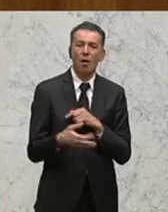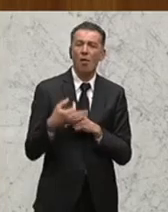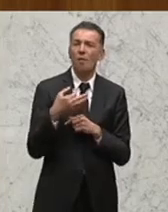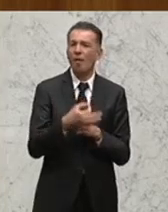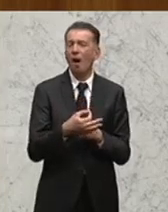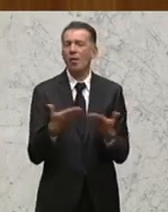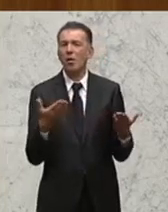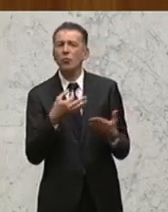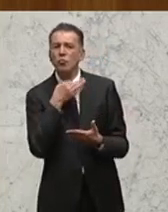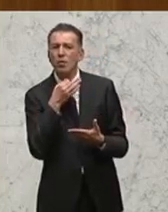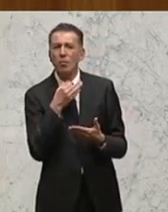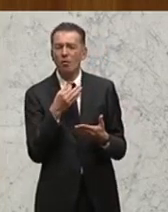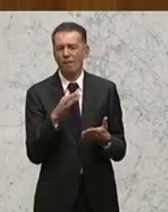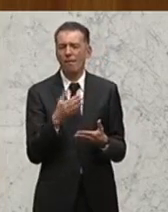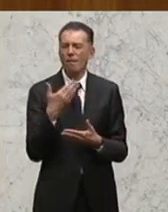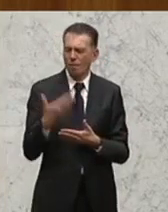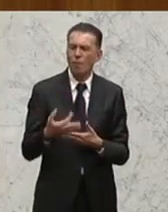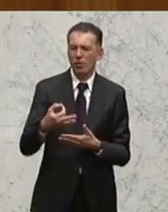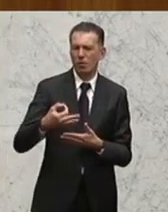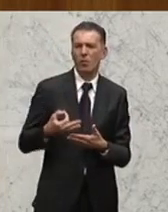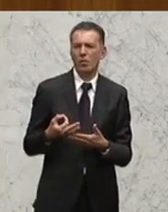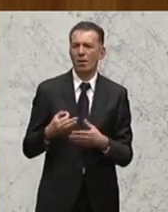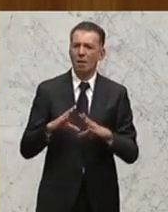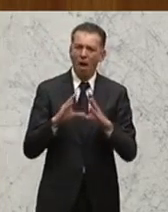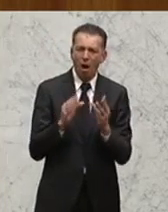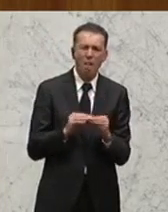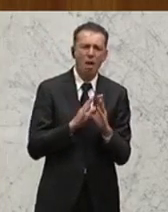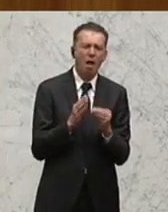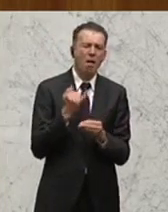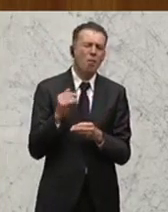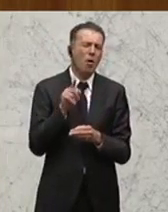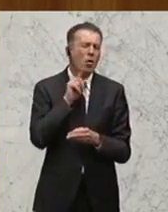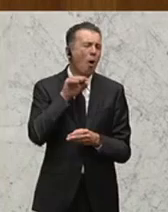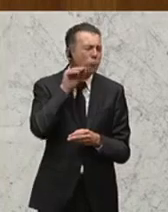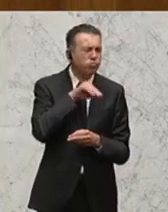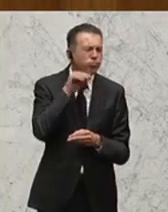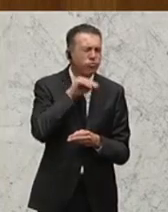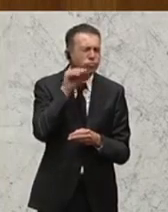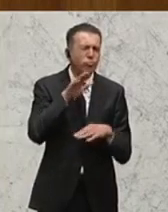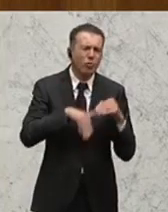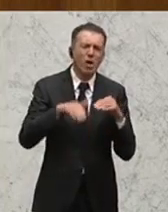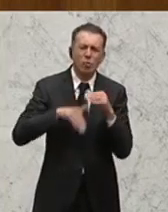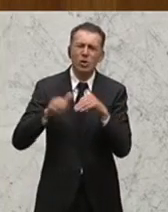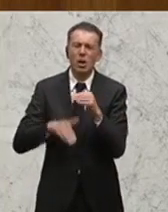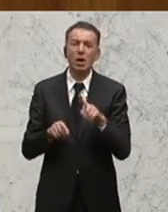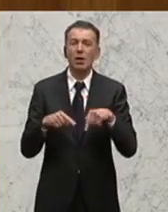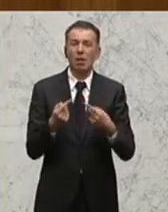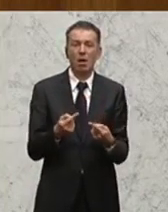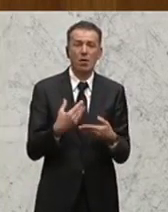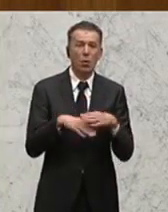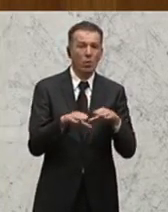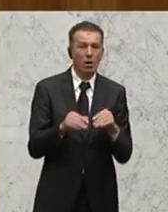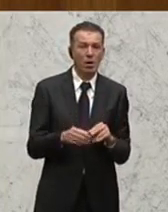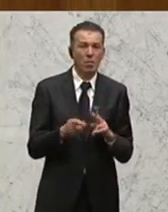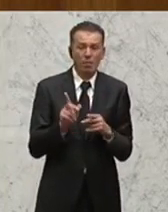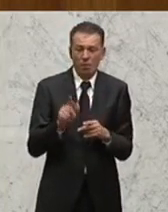der Stimmung, zumindest 50%. Und wenn wir alle alles bejammern, dass es so schlecht ist, wie soll denn dann ein Unternehmer